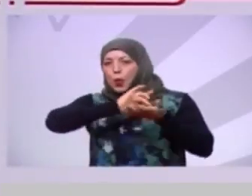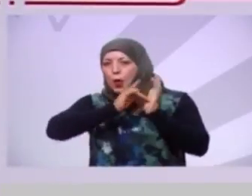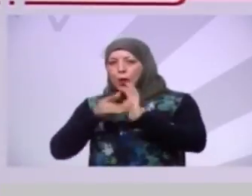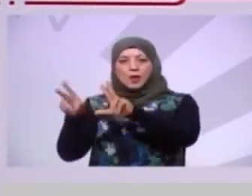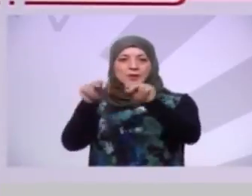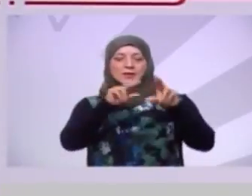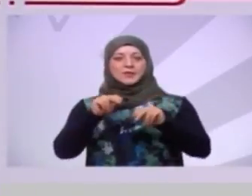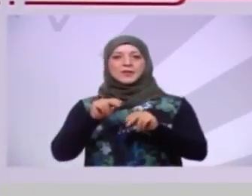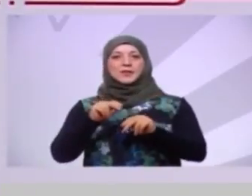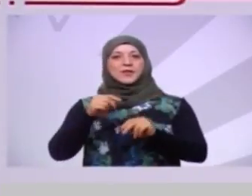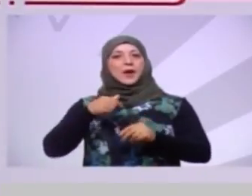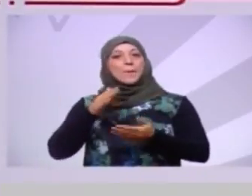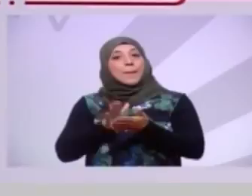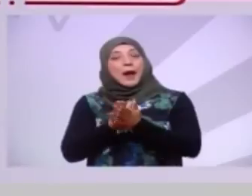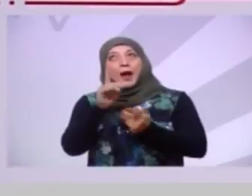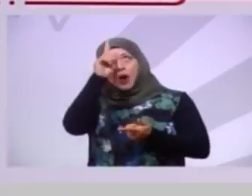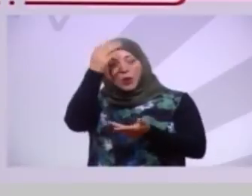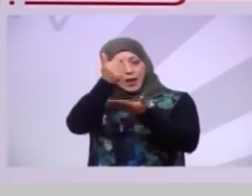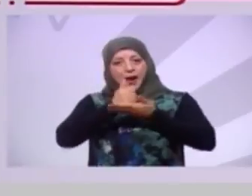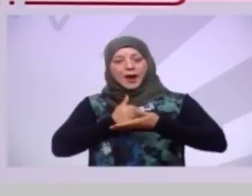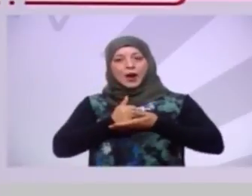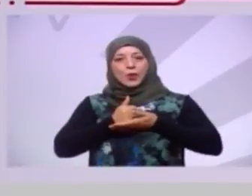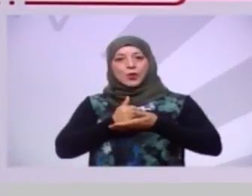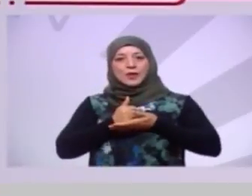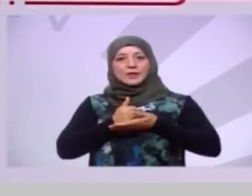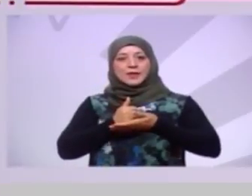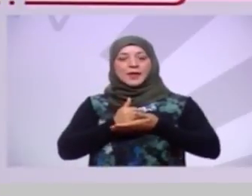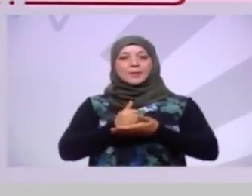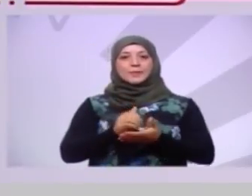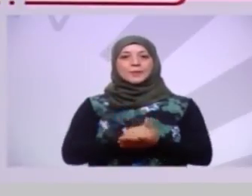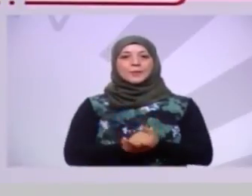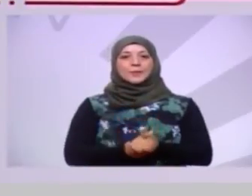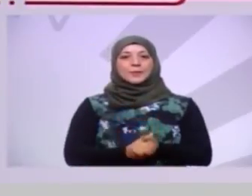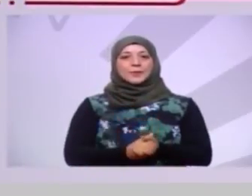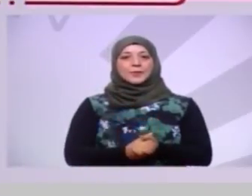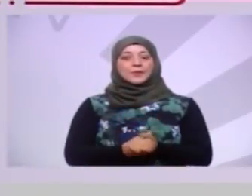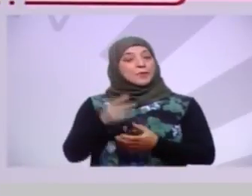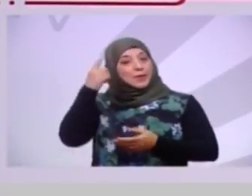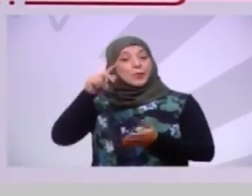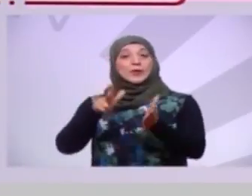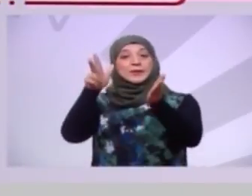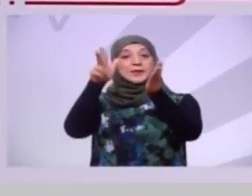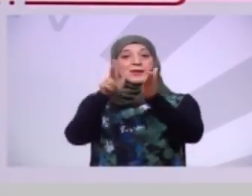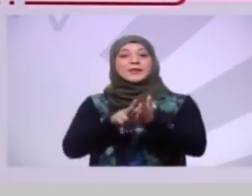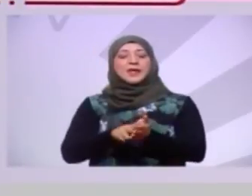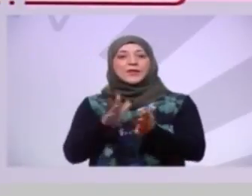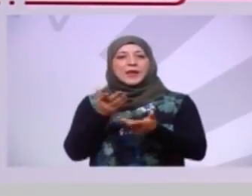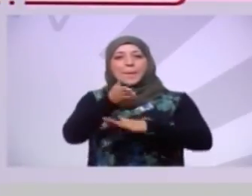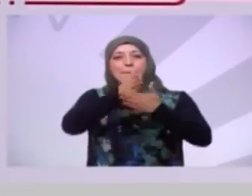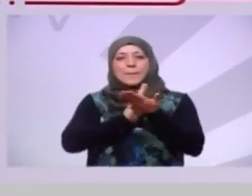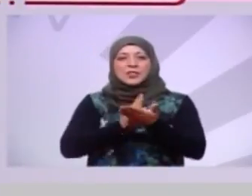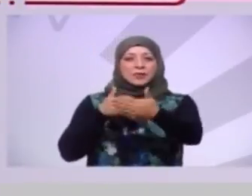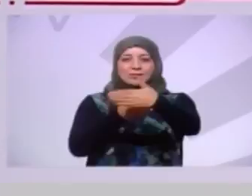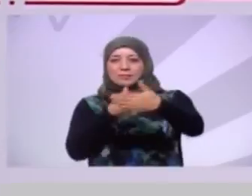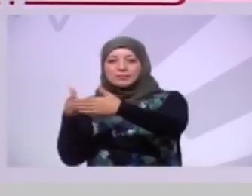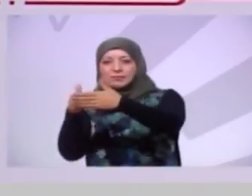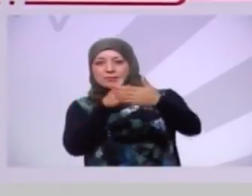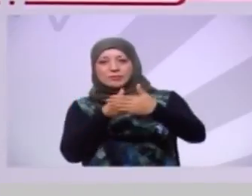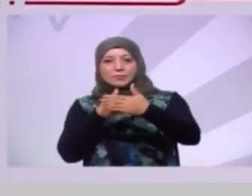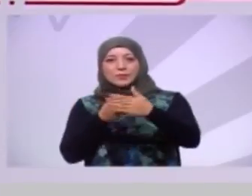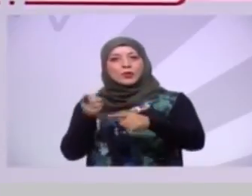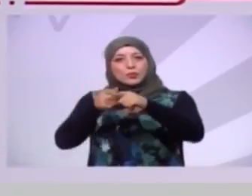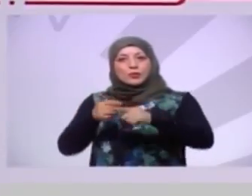يحاول ان سعوا لتفعيل المشاريع المعطل وكذلك الدفع